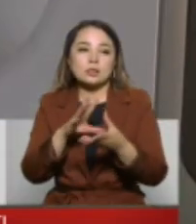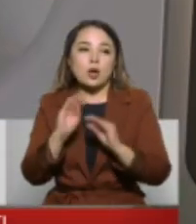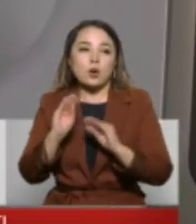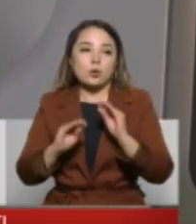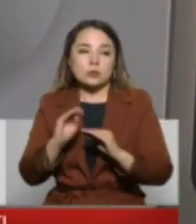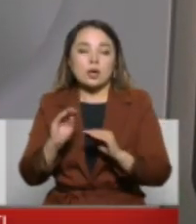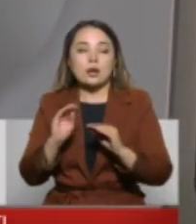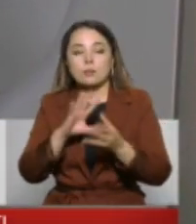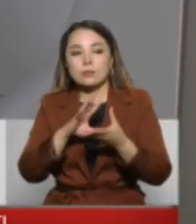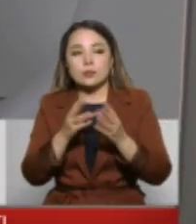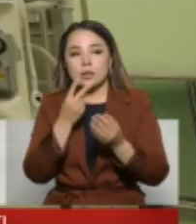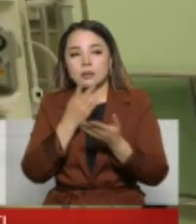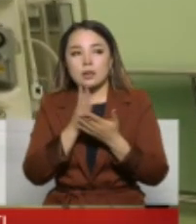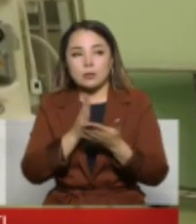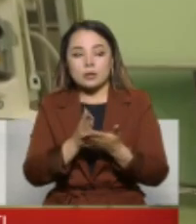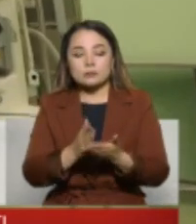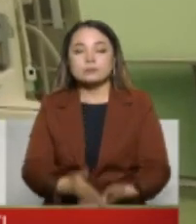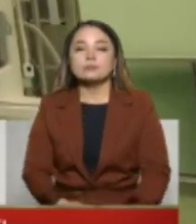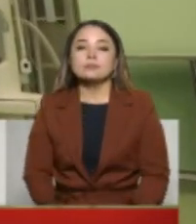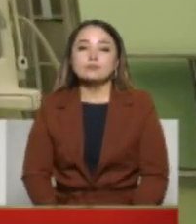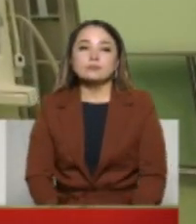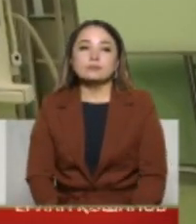жабдықталған.